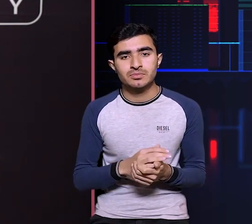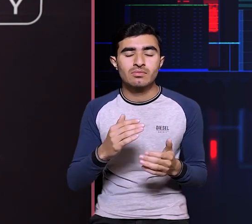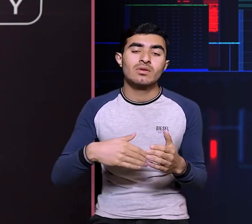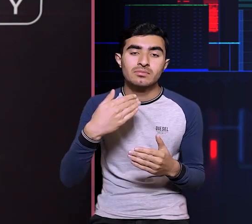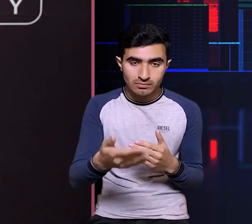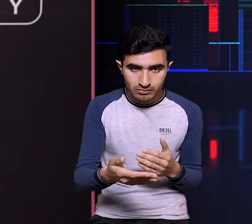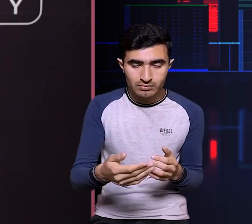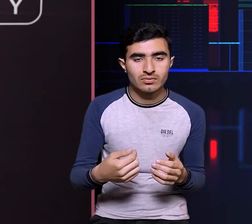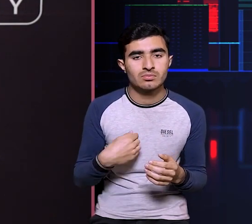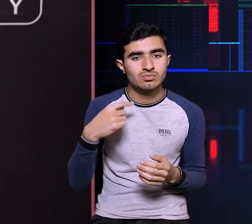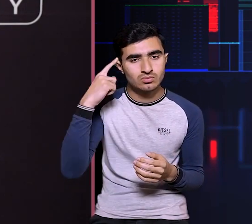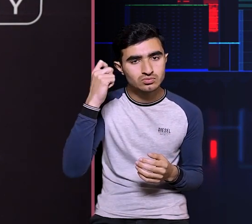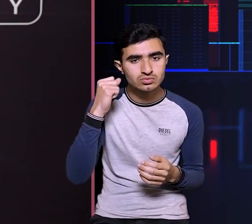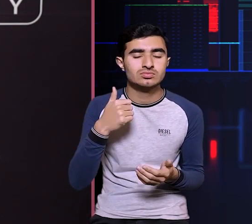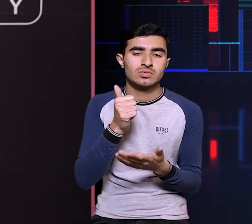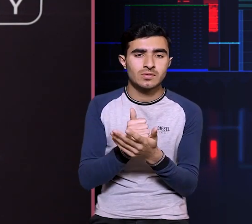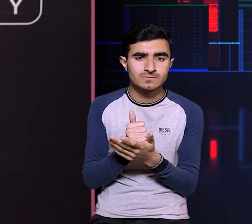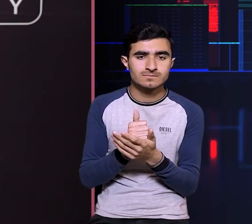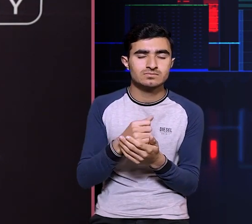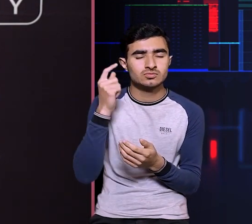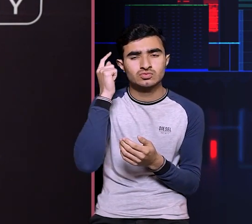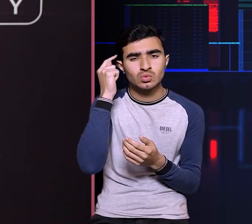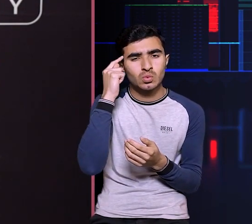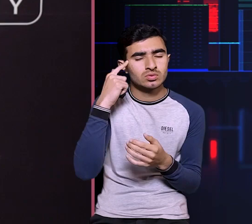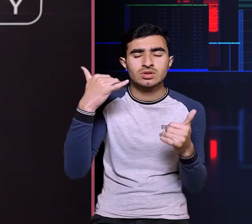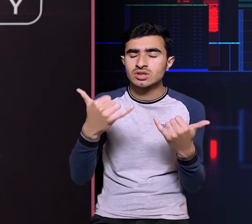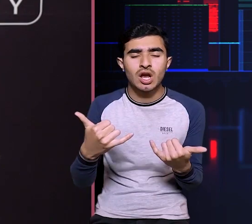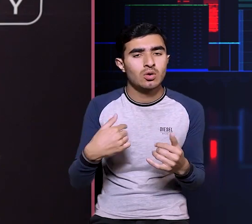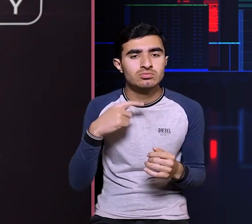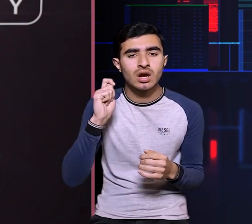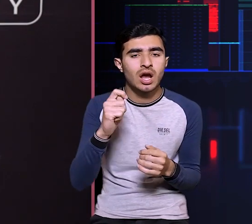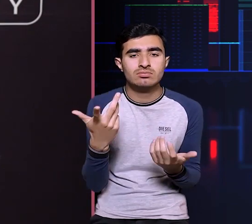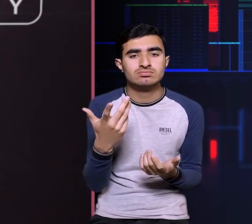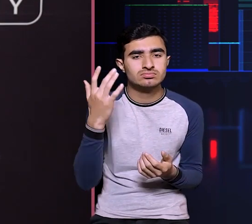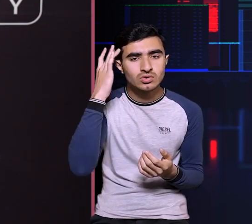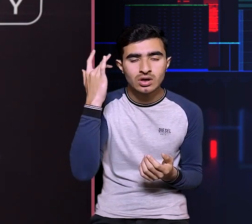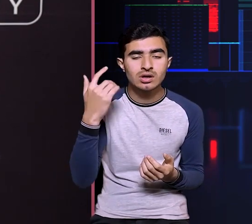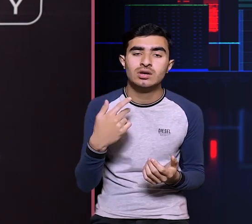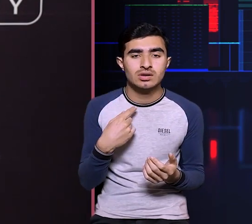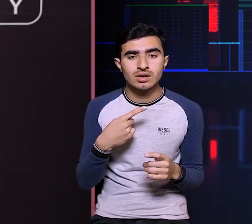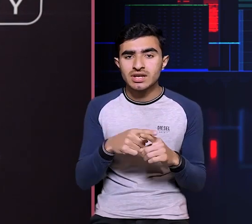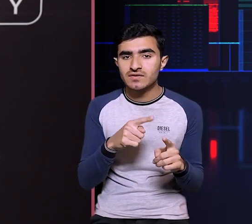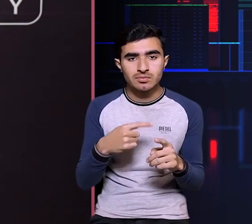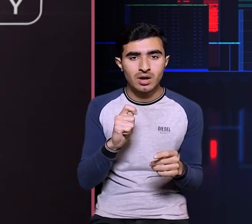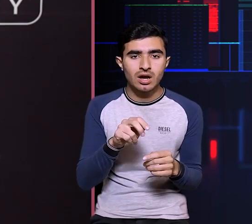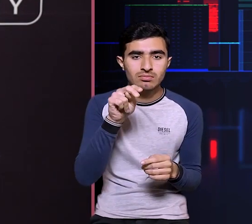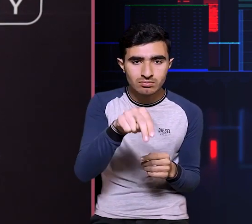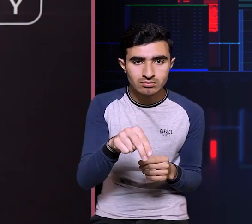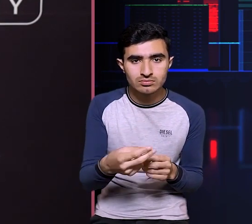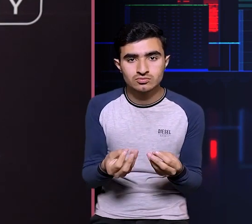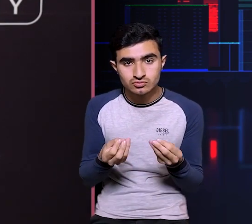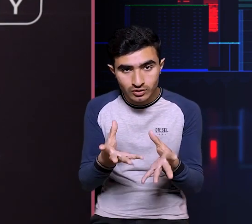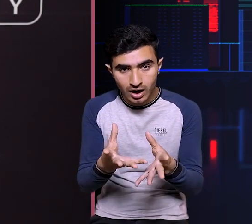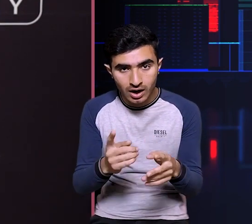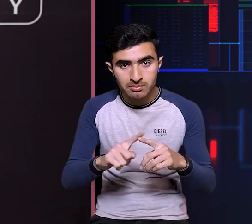and thought कि अब मैंने क्या करना है, because अब तो जो भी मैं स्टेप लेती हूँ उसको मैं पढ़ तो लेती हूँ लेकिन आगे उसको इम्प्लीमेंट नहीं कर